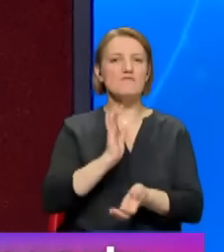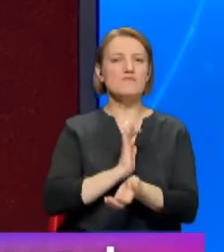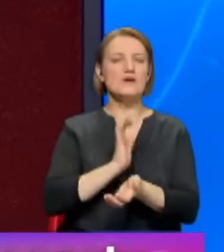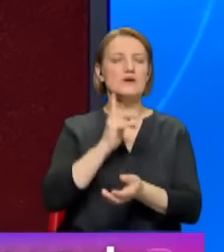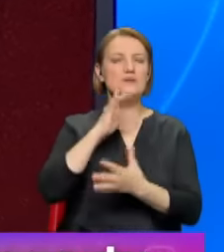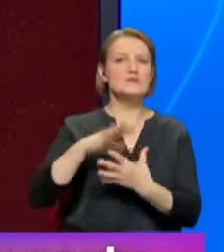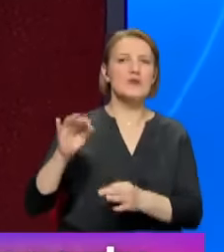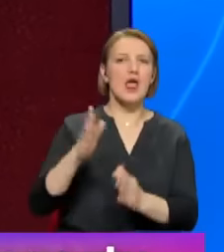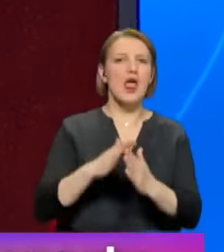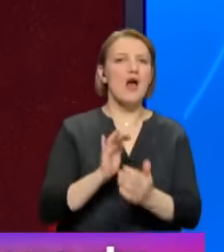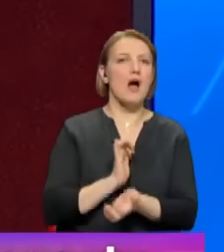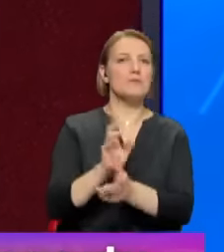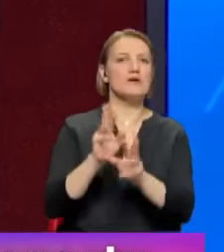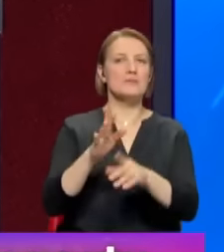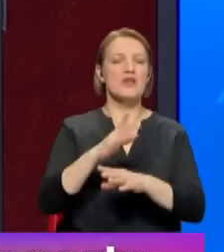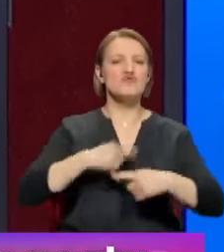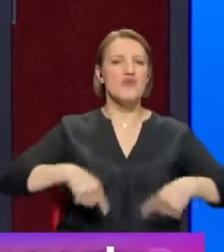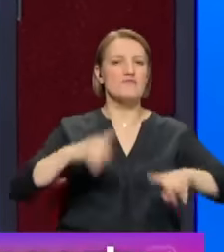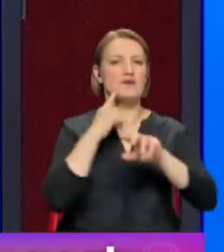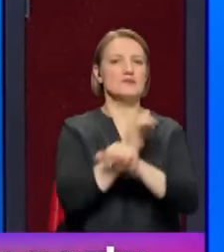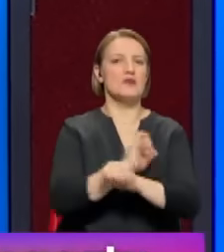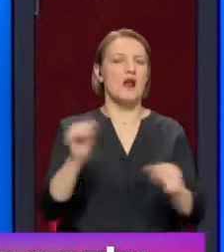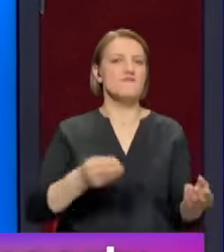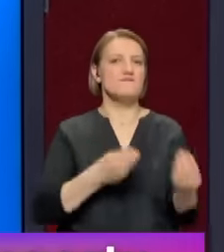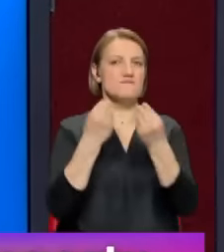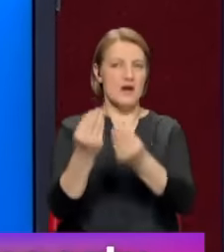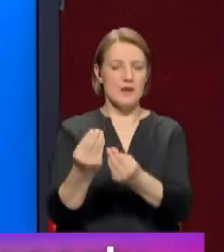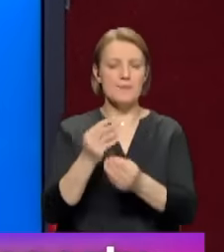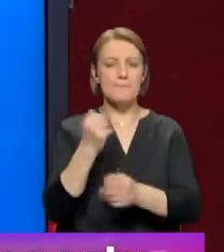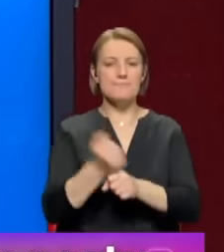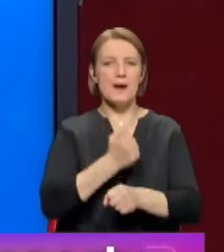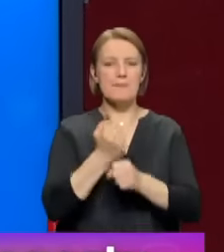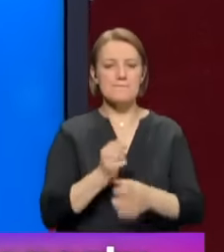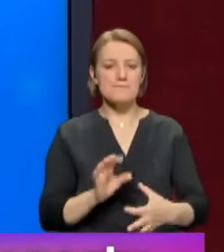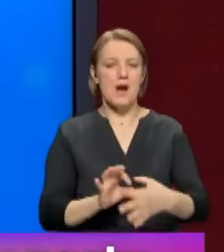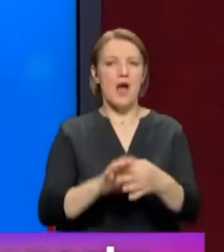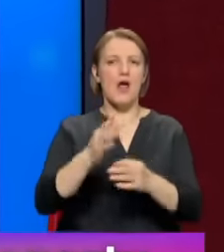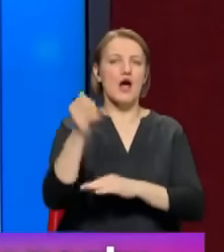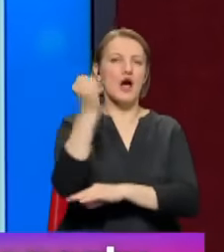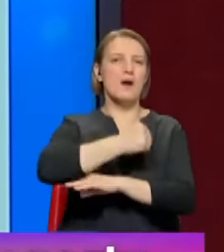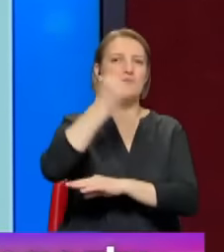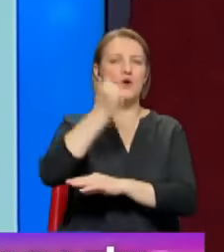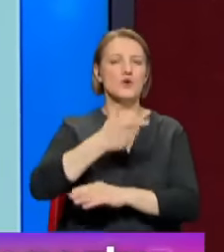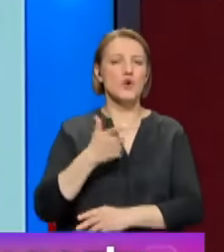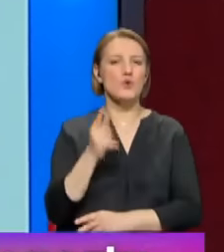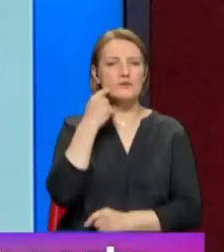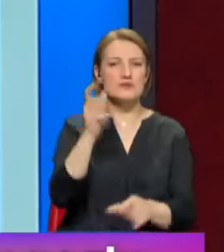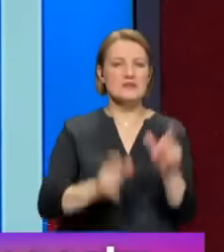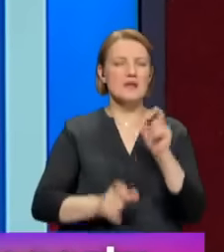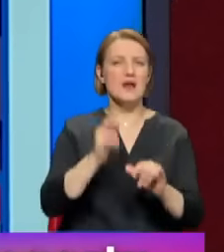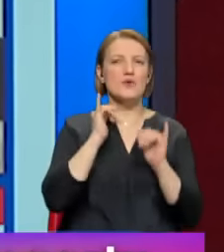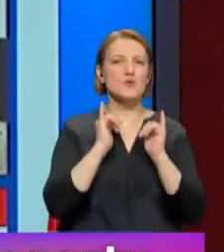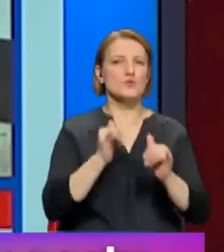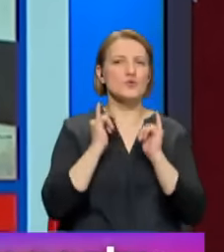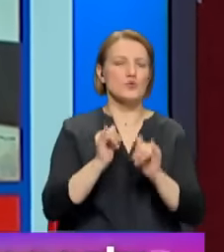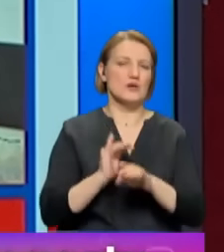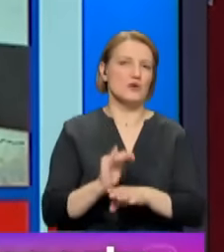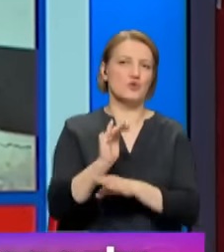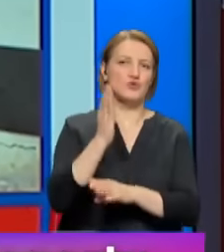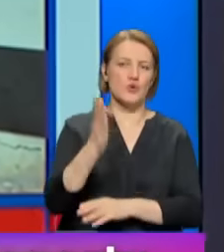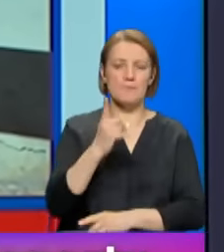diyor. Çevreyi tahrip eden mermer ocağının yanı sıra mermer ocağına bağlı olan kamyonlarsa köylülere kabusu yaşatıyor.